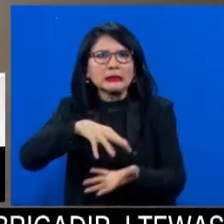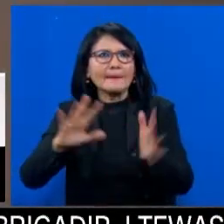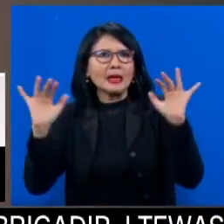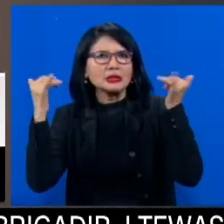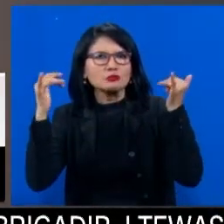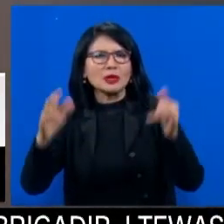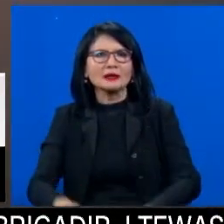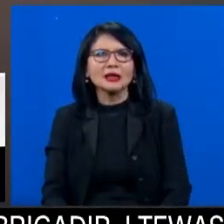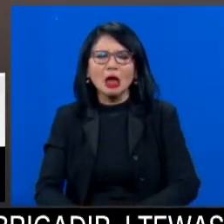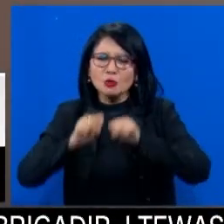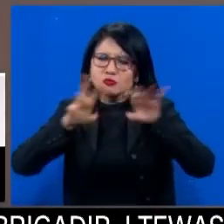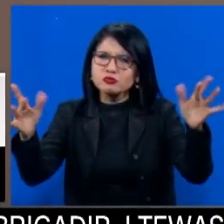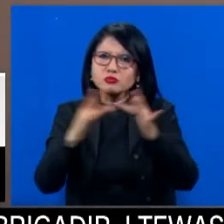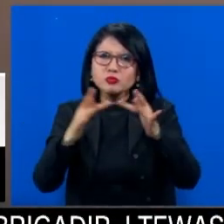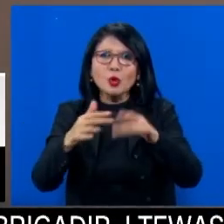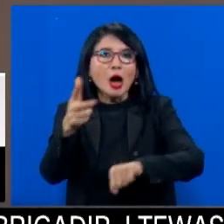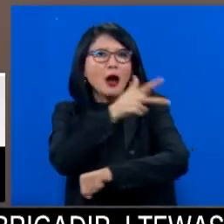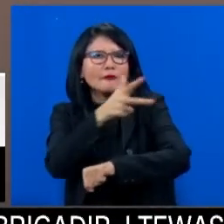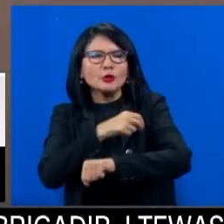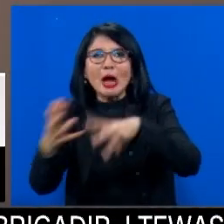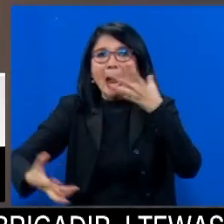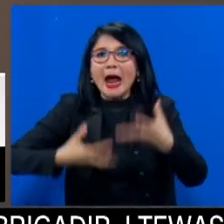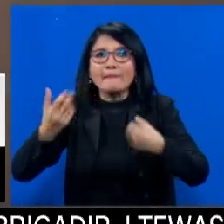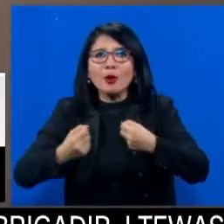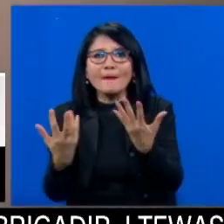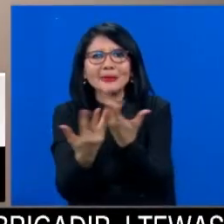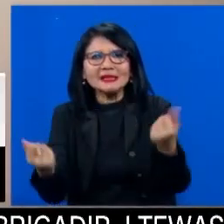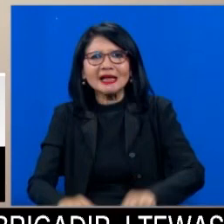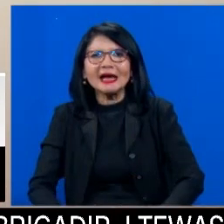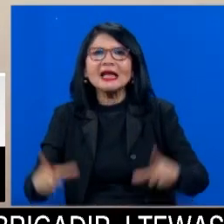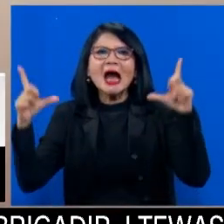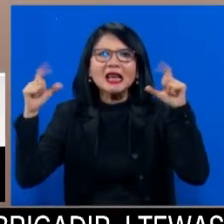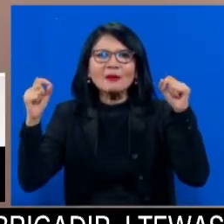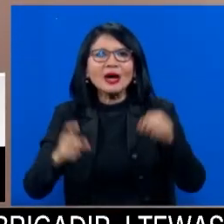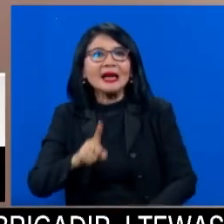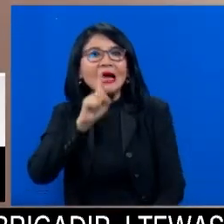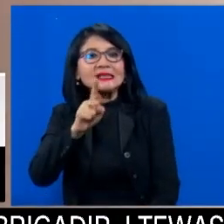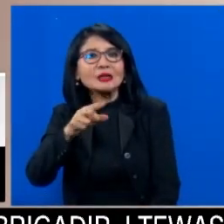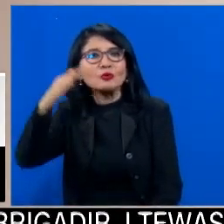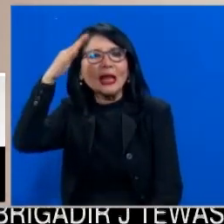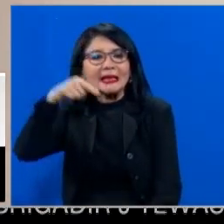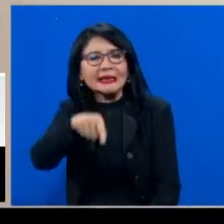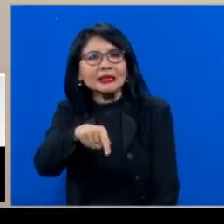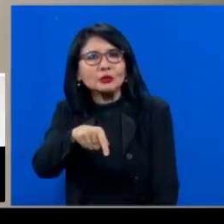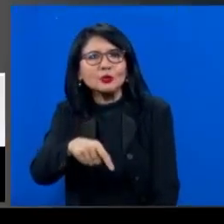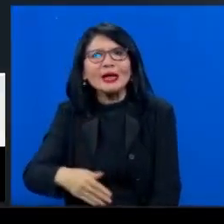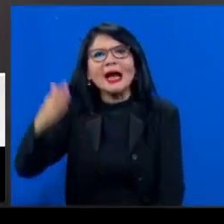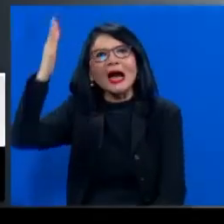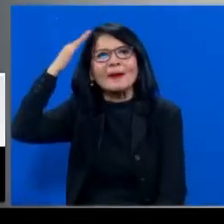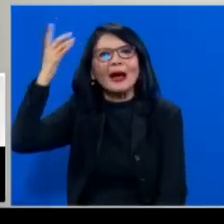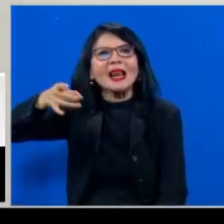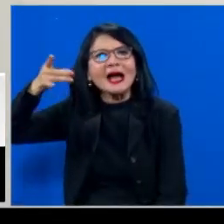media sosial. Video ini membuat heboh masyarakat Lamongan lantaran salah satu pria di dalam video disebut-sebut sebagai kepala